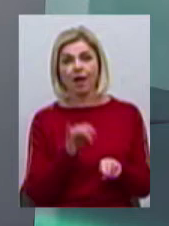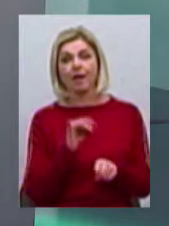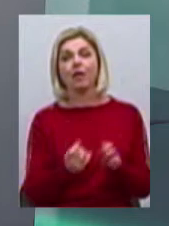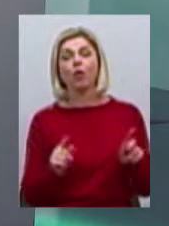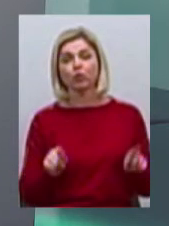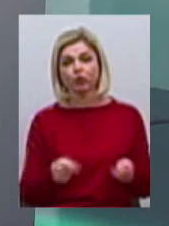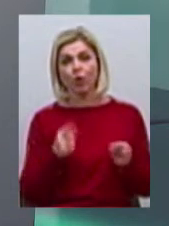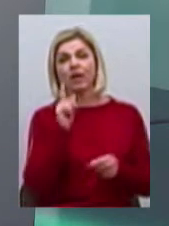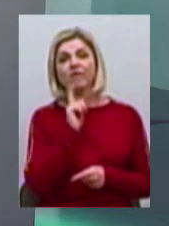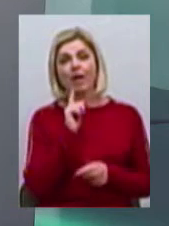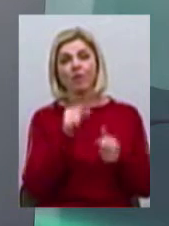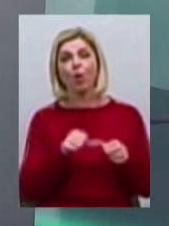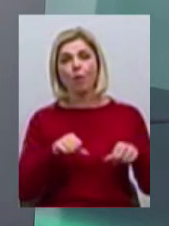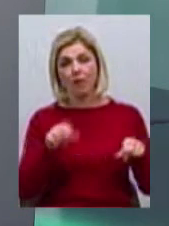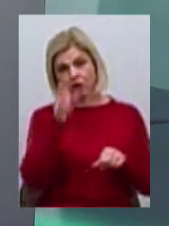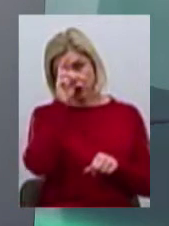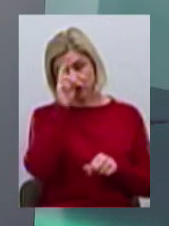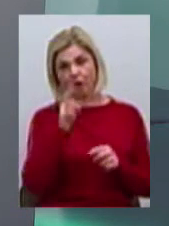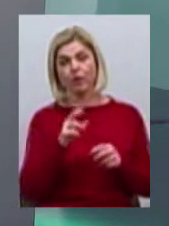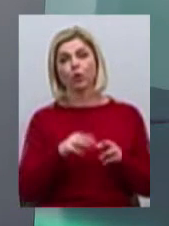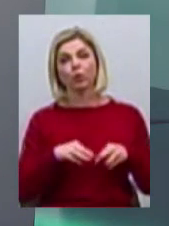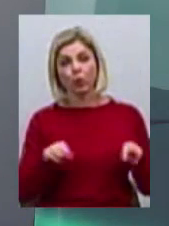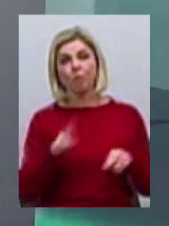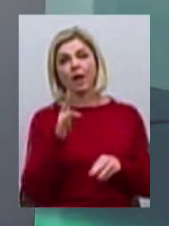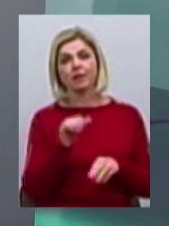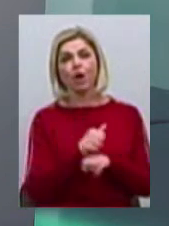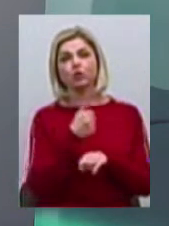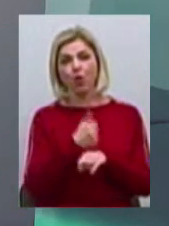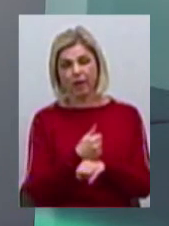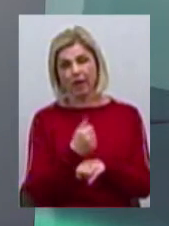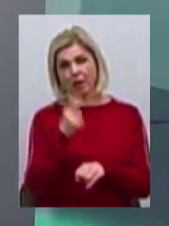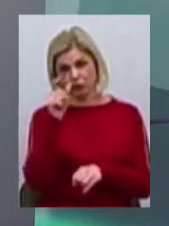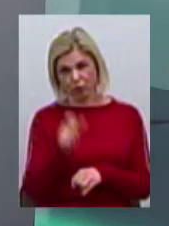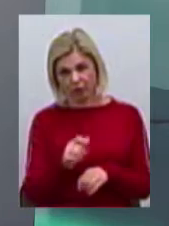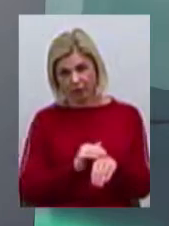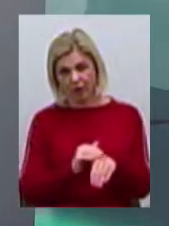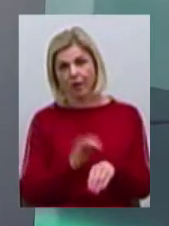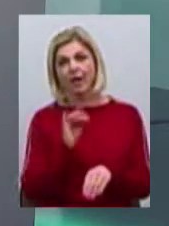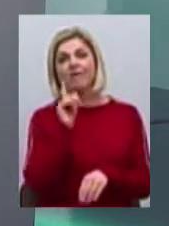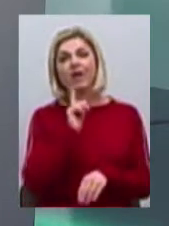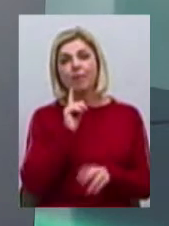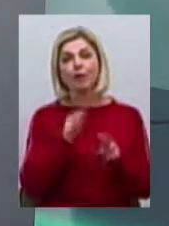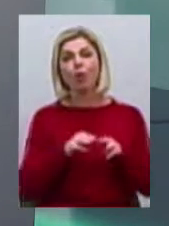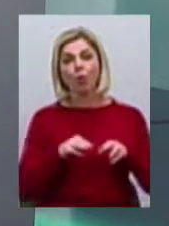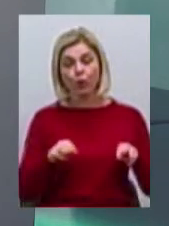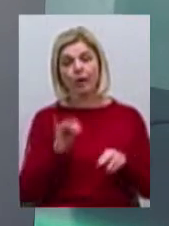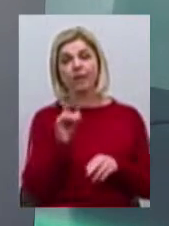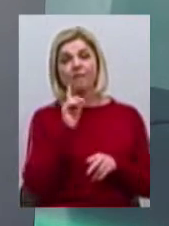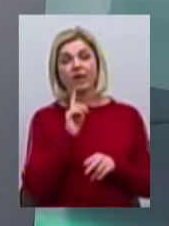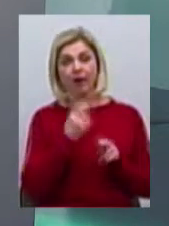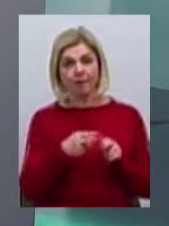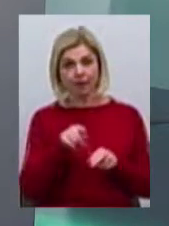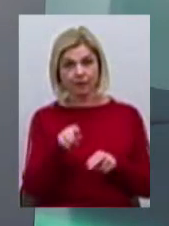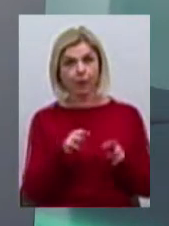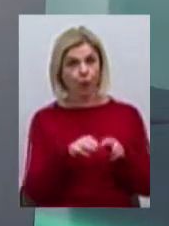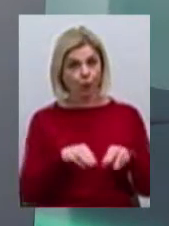утворюється тимчасовий комітет Державної Думи на чолі з Родзянко, да, потім утворюється тимчасовий уряд. І от саме тимчасовий уряд